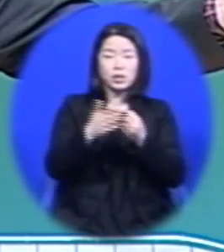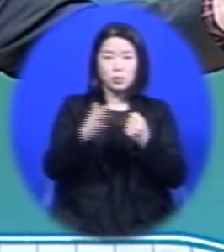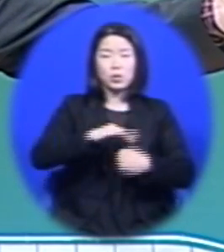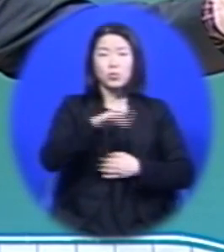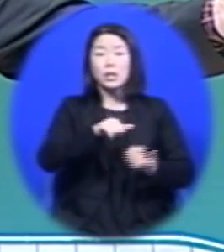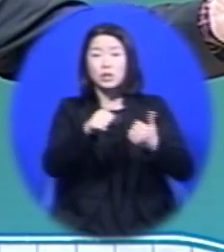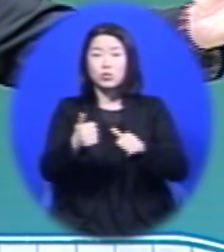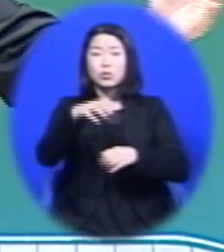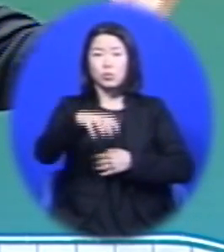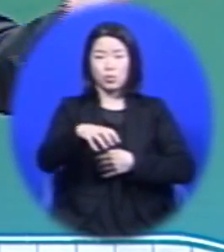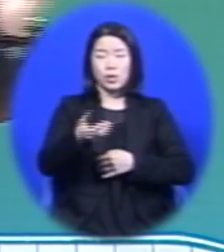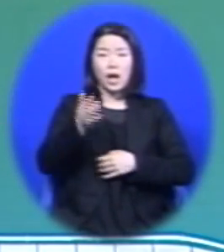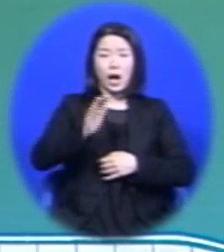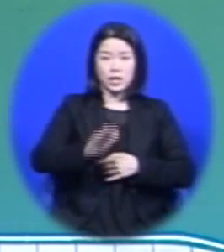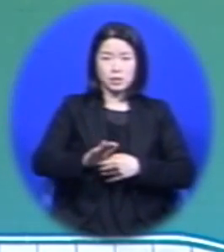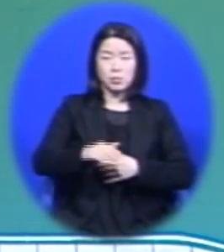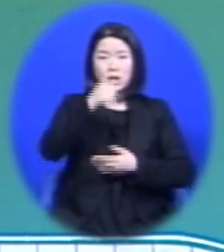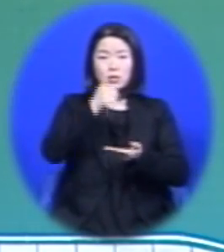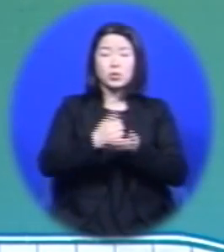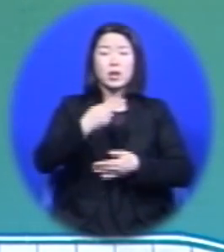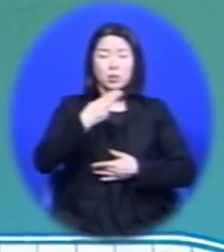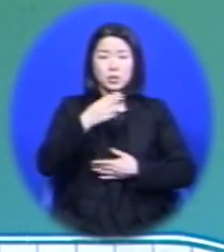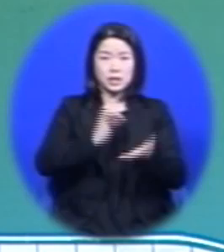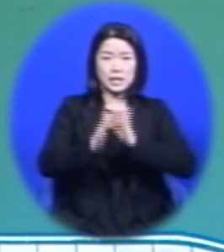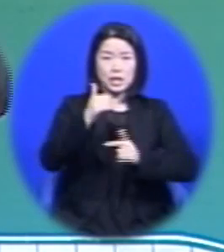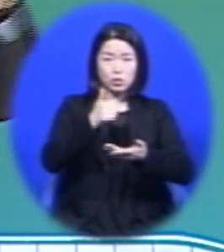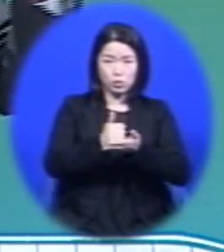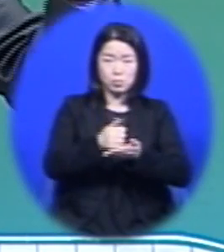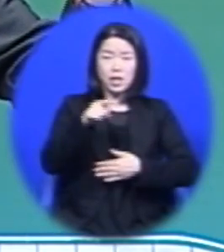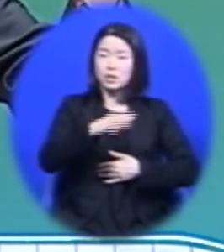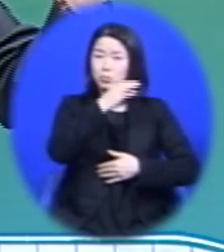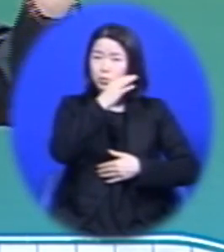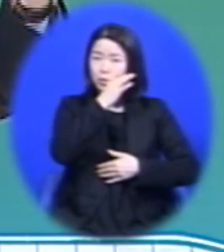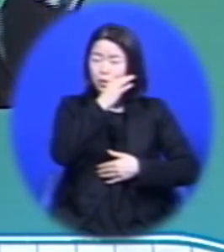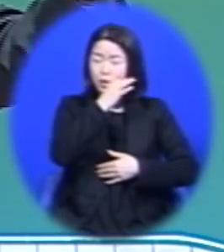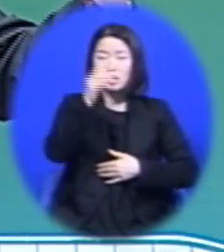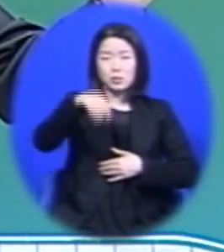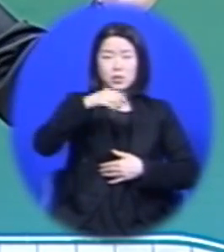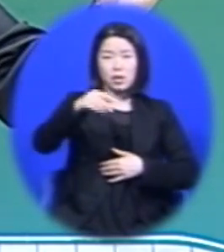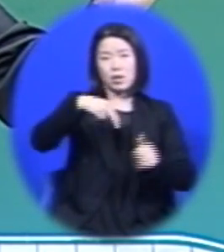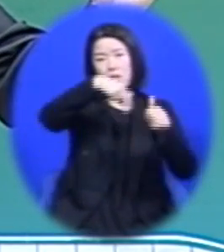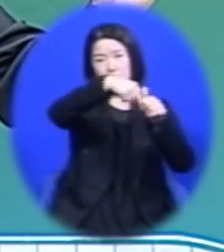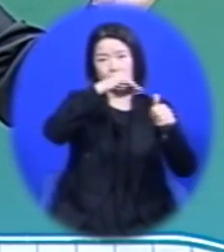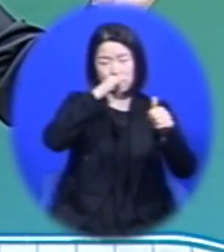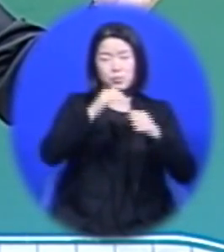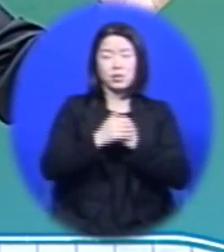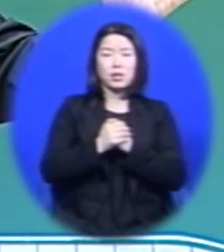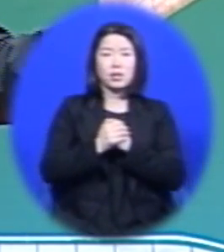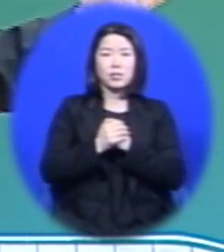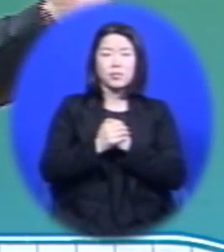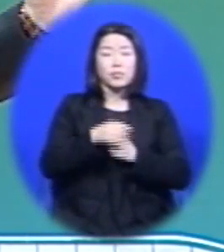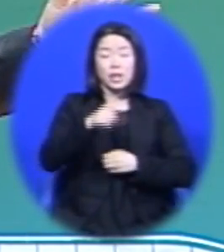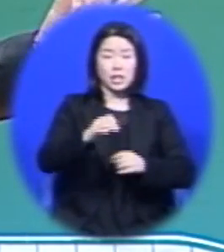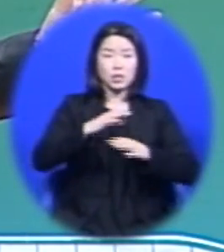자리입니다. 그러나 죄 없으신 예수님께서 그 부끄러운 수치의 십자가에 달리셨습니다. 자,